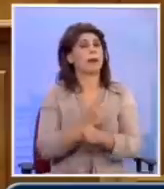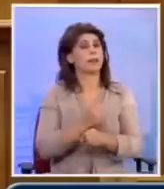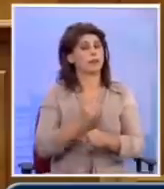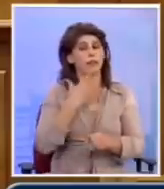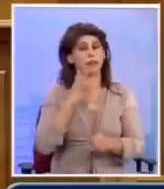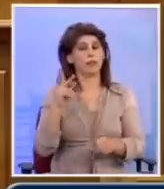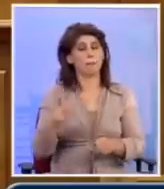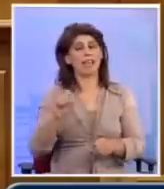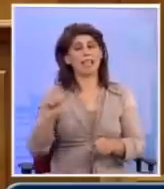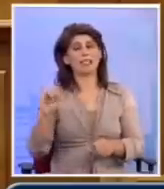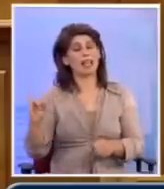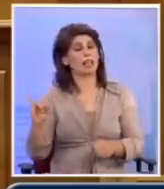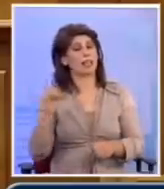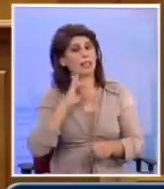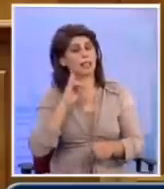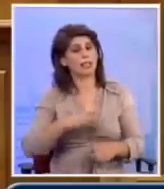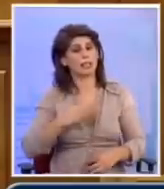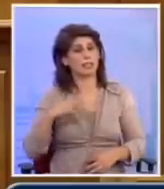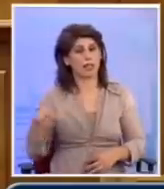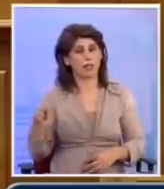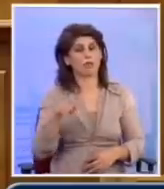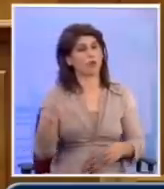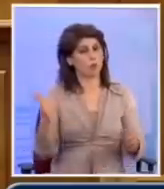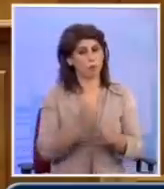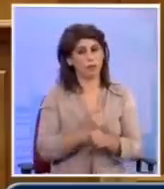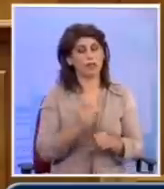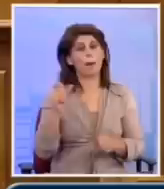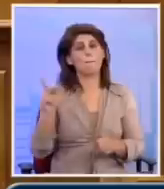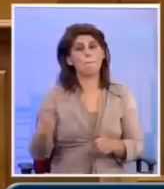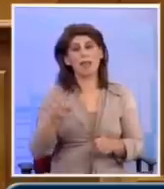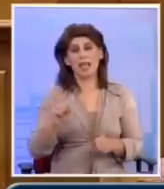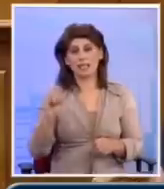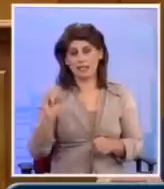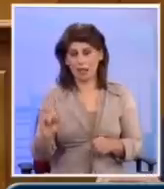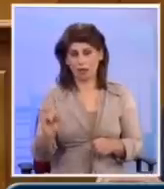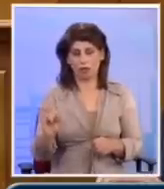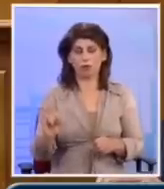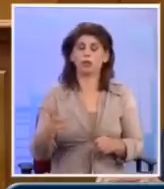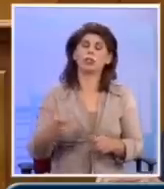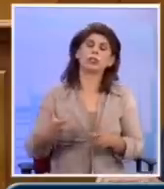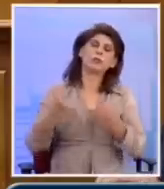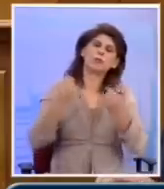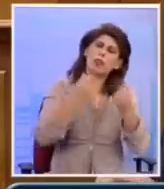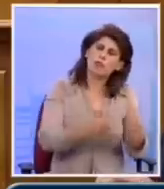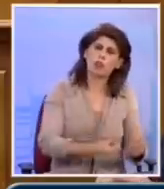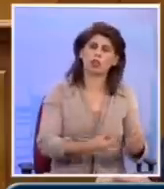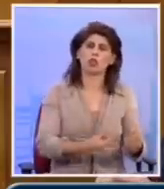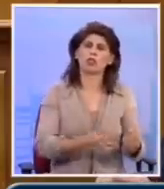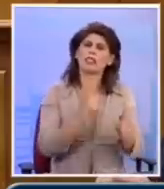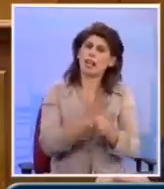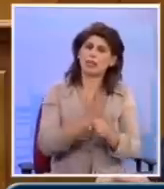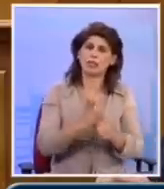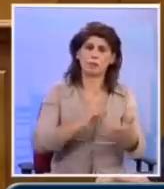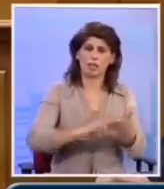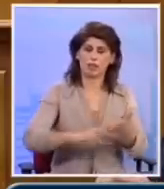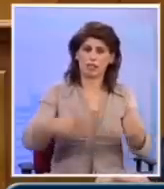το PSI, κυρίες και κύριοι συνάδελφοι? Αυτό που πέτυχε το PSI, πέρα από να φορτώσει, να καταστρέψει τα